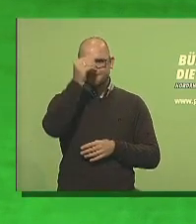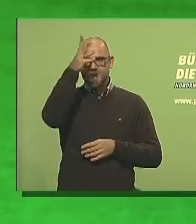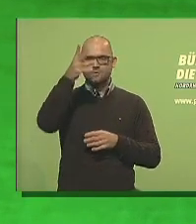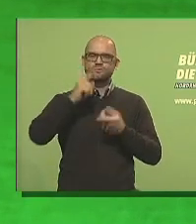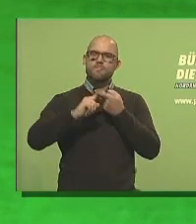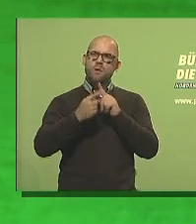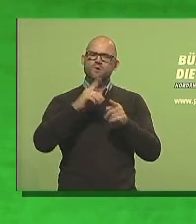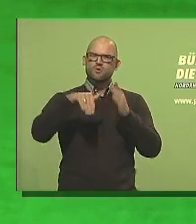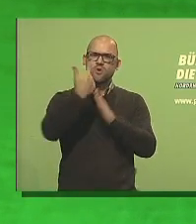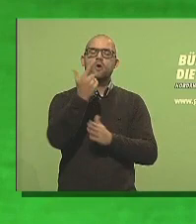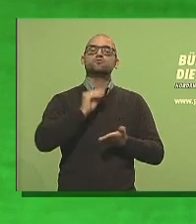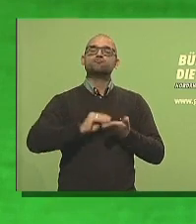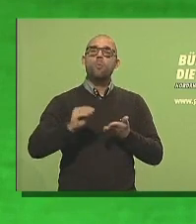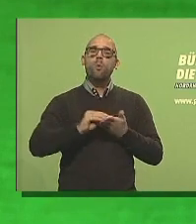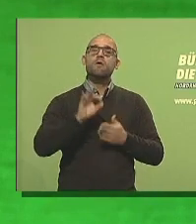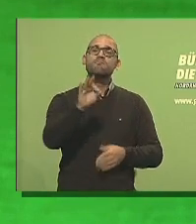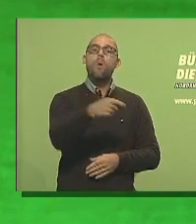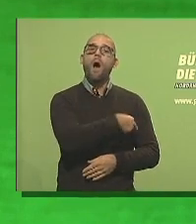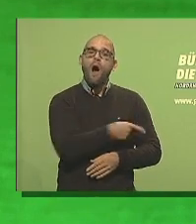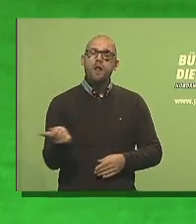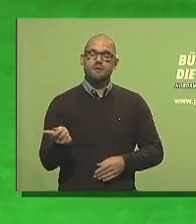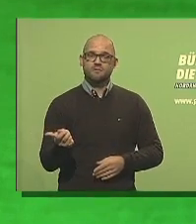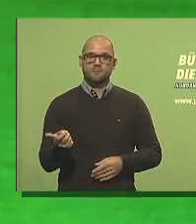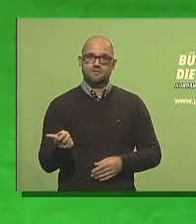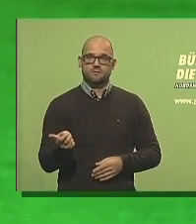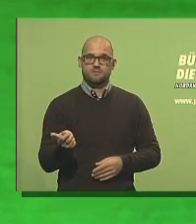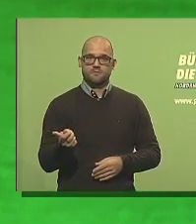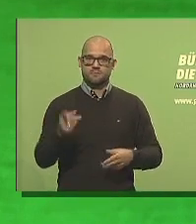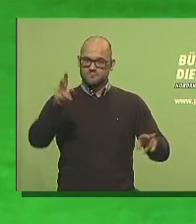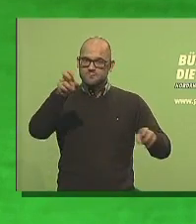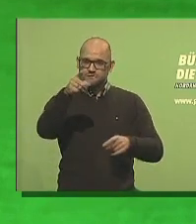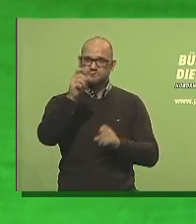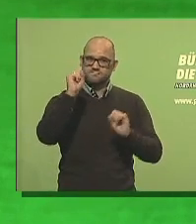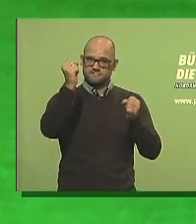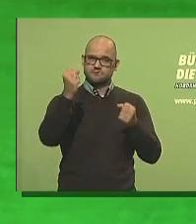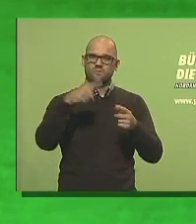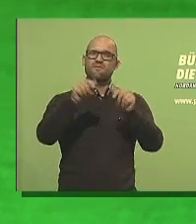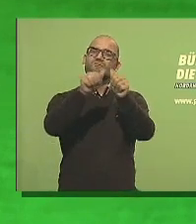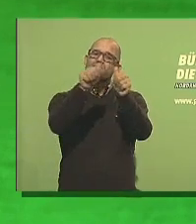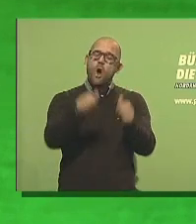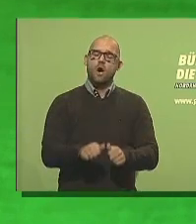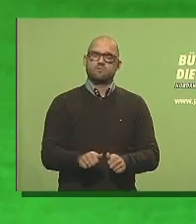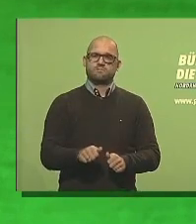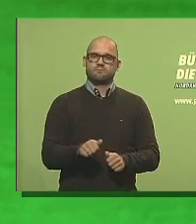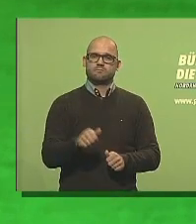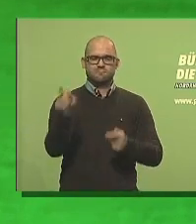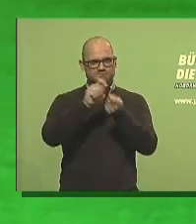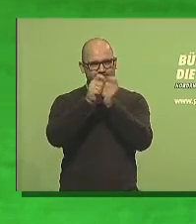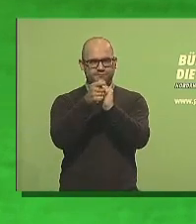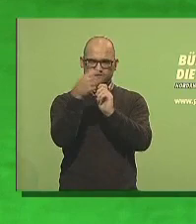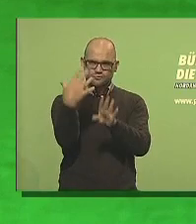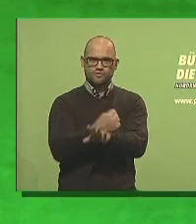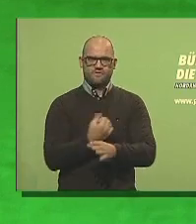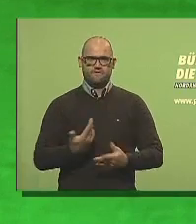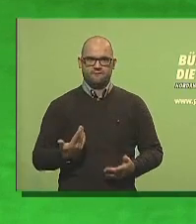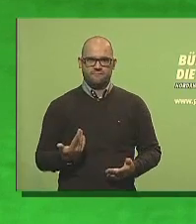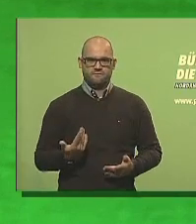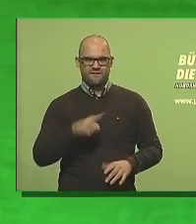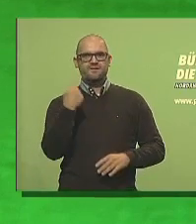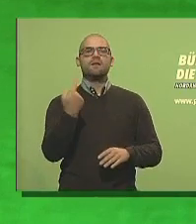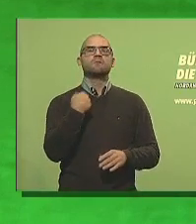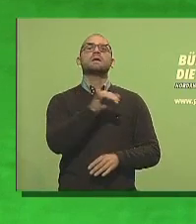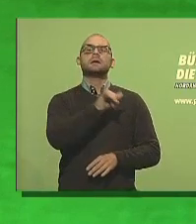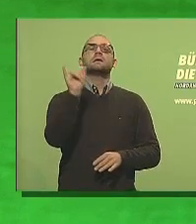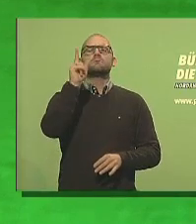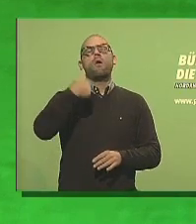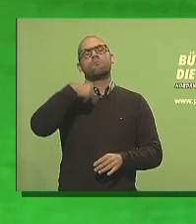die Schule für alle macht, und es geht eben auch anders in der Form. Es geht nicht nach dem Motto, wir haben es immer schon gewusst und jetzt machen wir